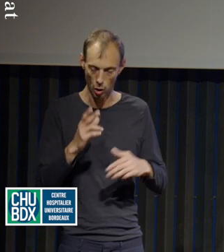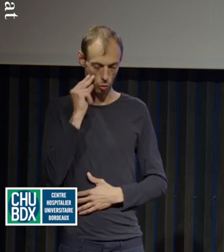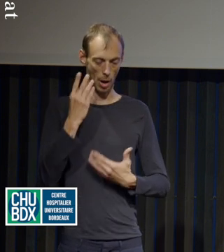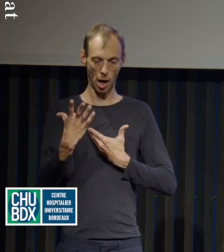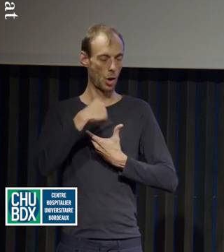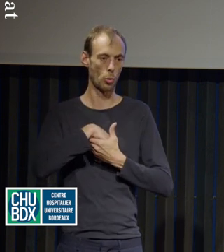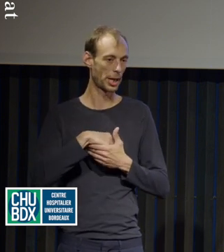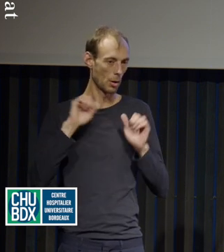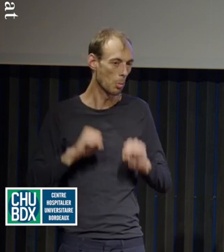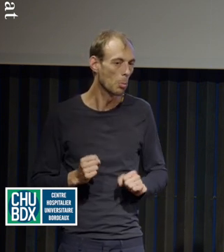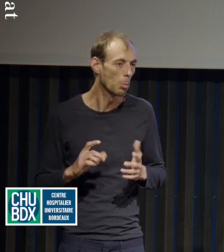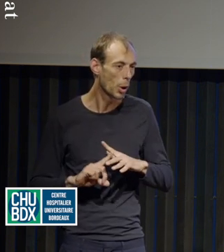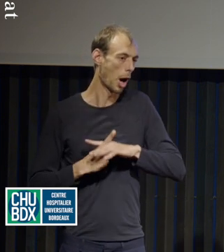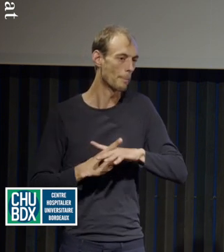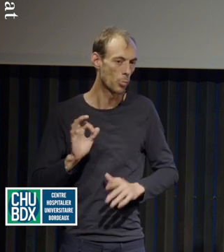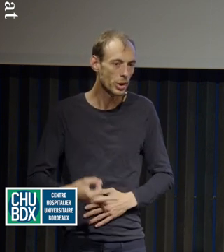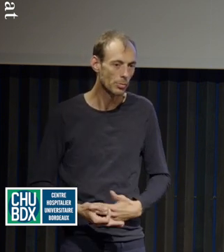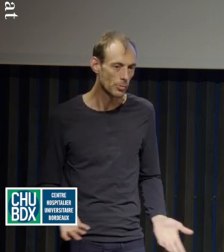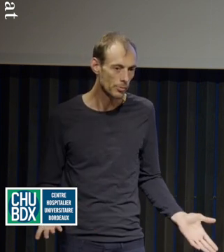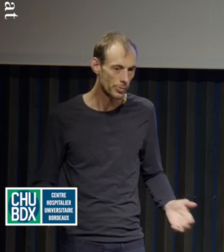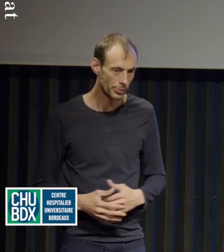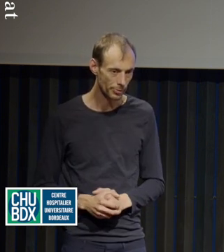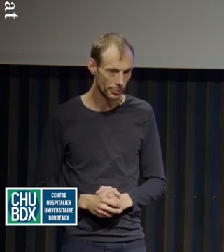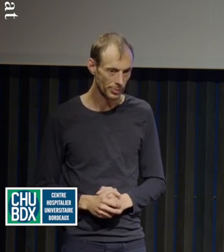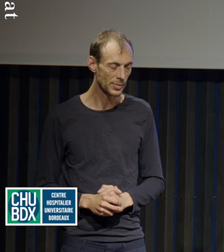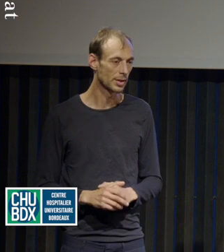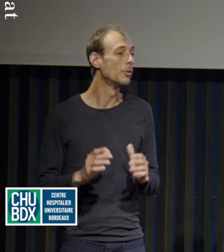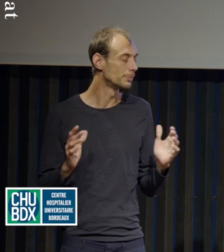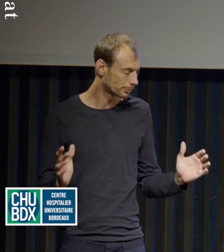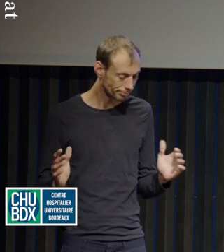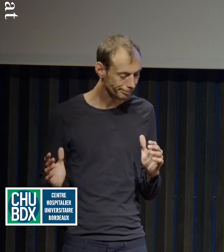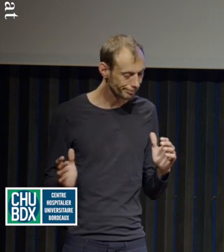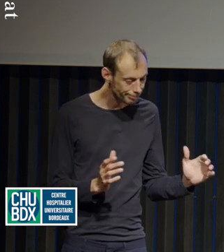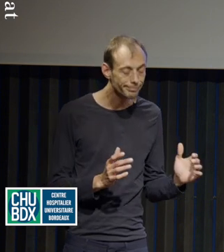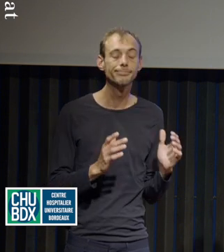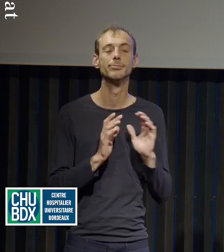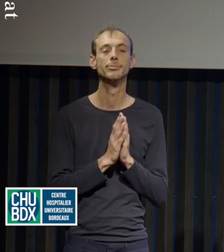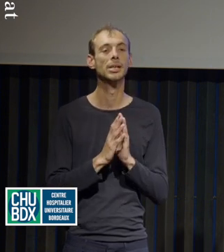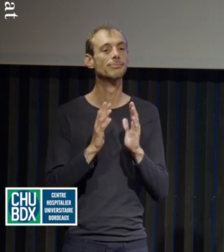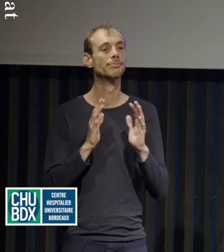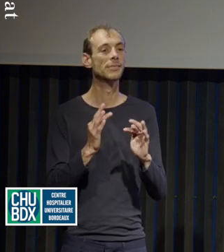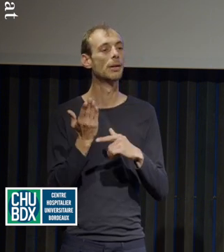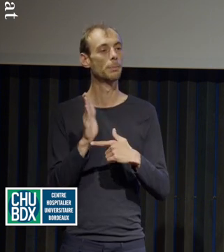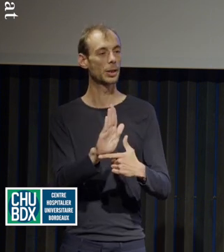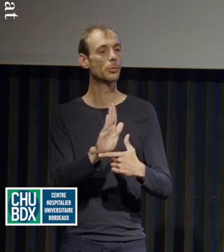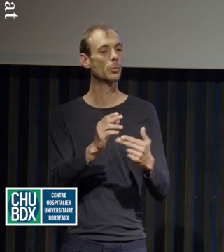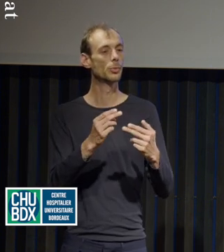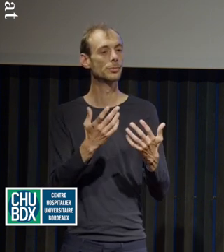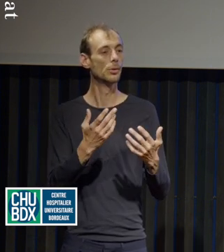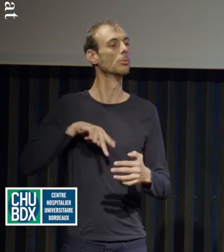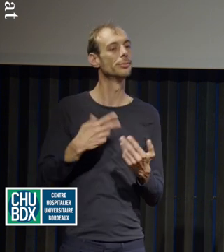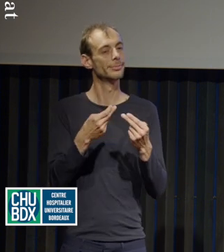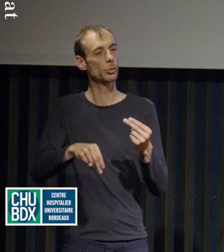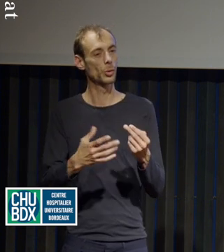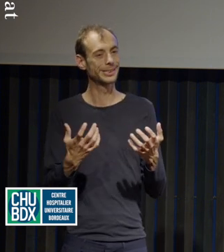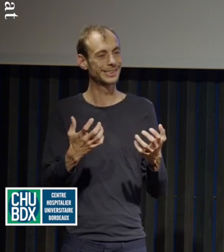humaine. Alors, pour débuter cette présentation, je pense qu'il est important de revenir un petit